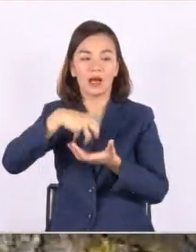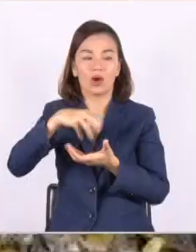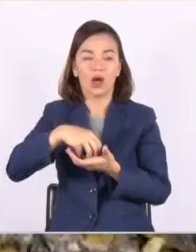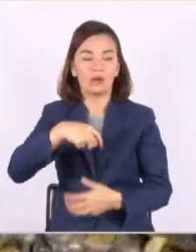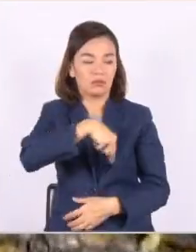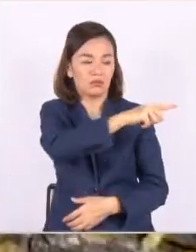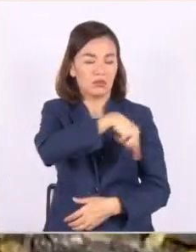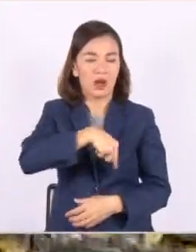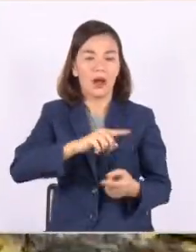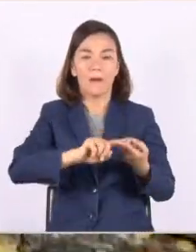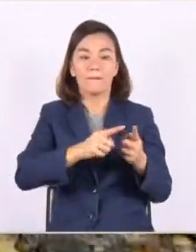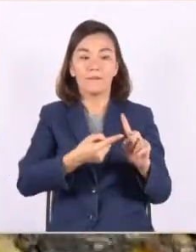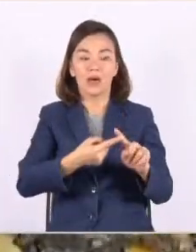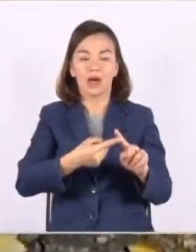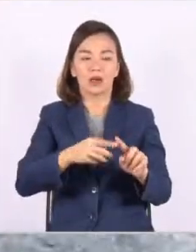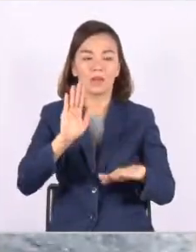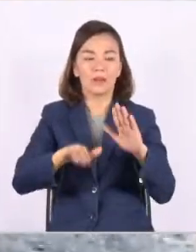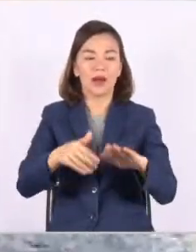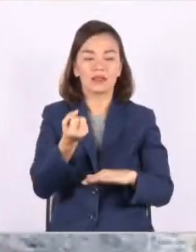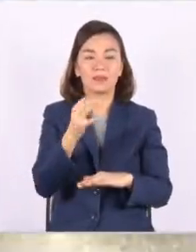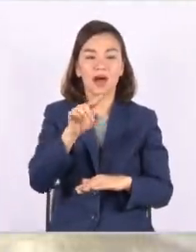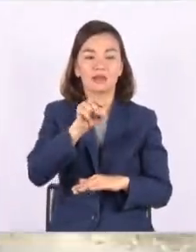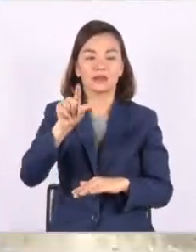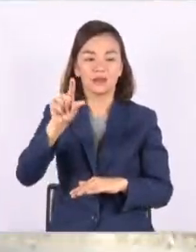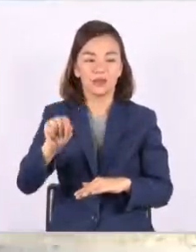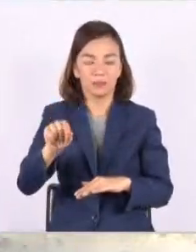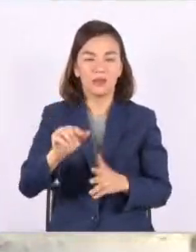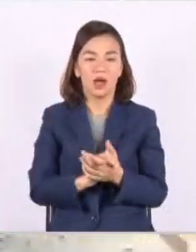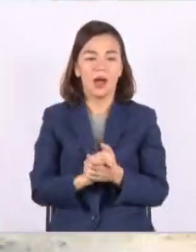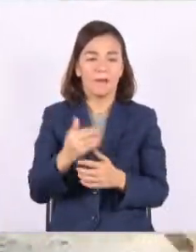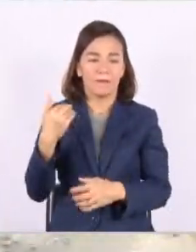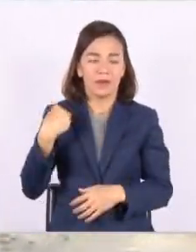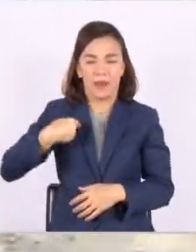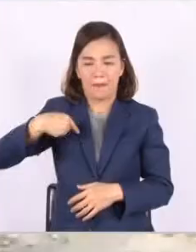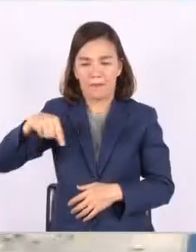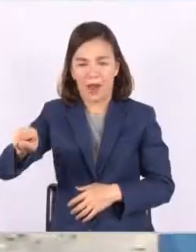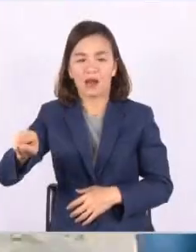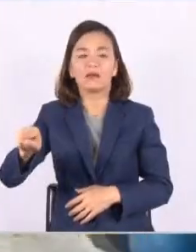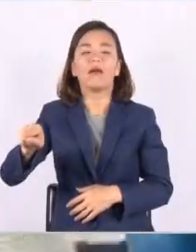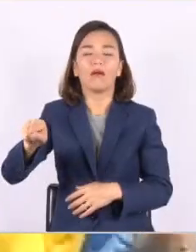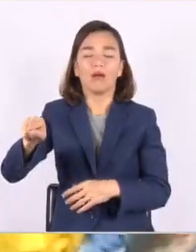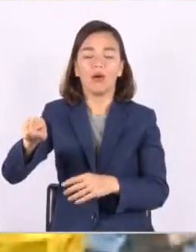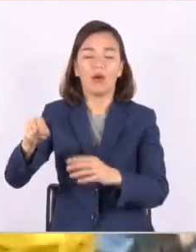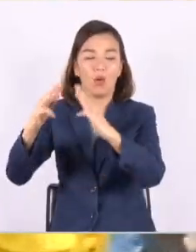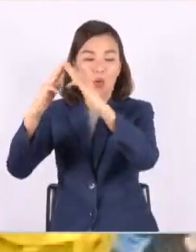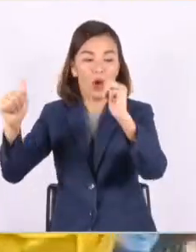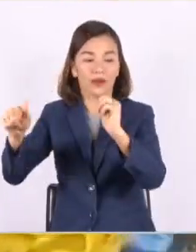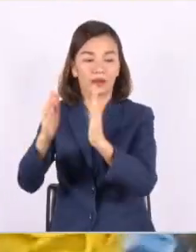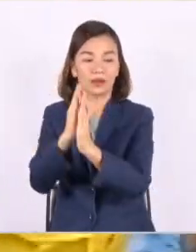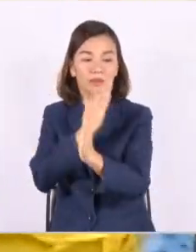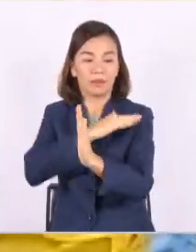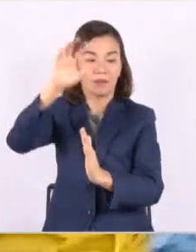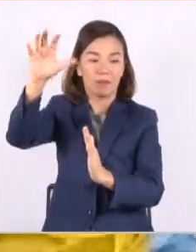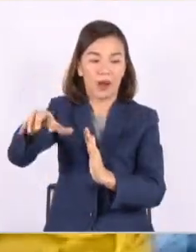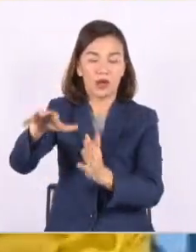มาณสัก 15-20 คนเนี่ยนั่งรถไปจากหัวลำโพงเพื่อจะไปจองพระเครื่องในวัดแห่งนี้อยู่ที่ศรีราชาจนจองพระเสร็